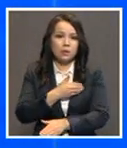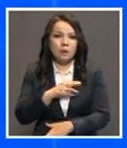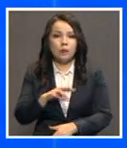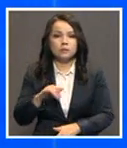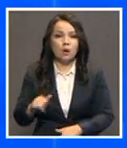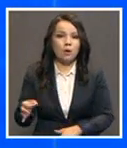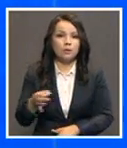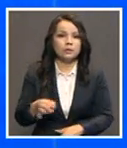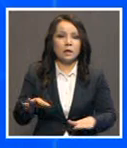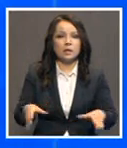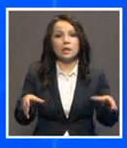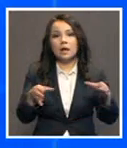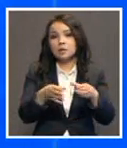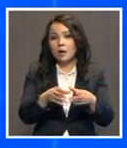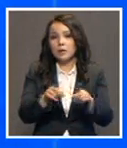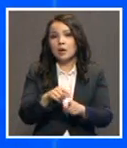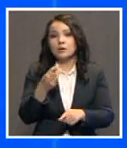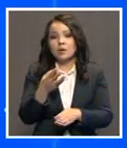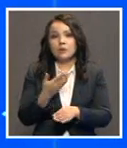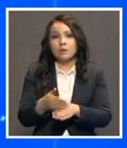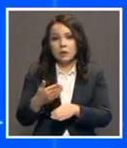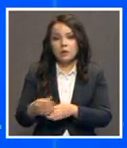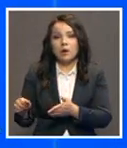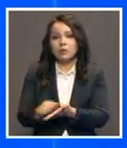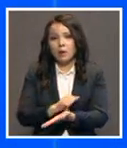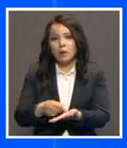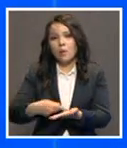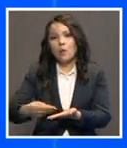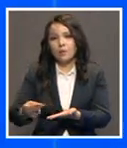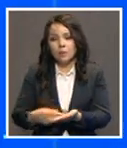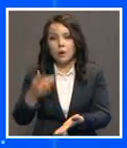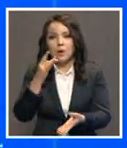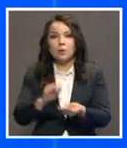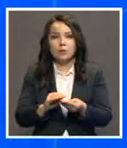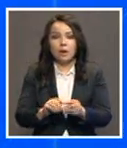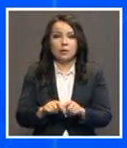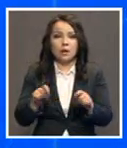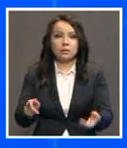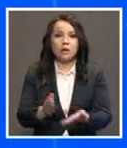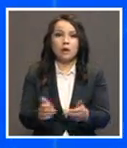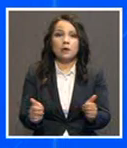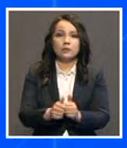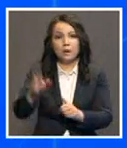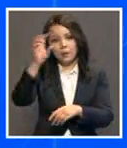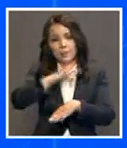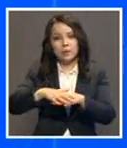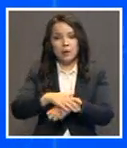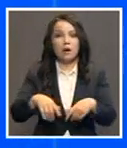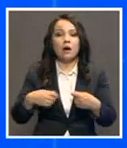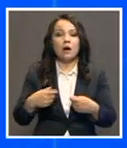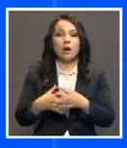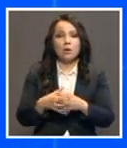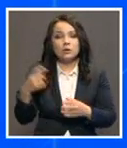Маңғыстау облысынан барған делегация бірқатар құжаттарға қол қойып, ортақ келісімге келді. Енді көршілес елмен ауыл шаруашылығы,